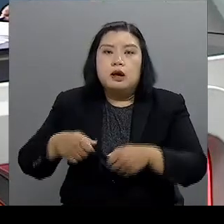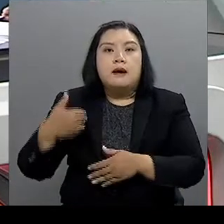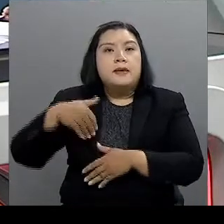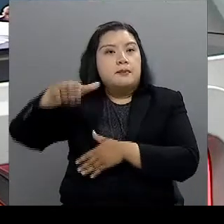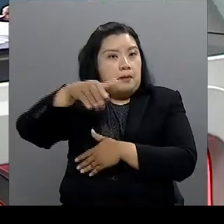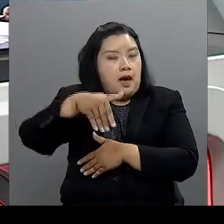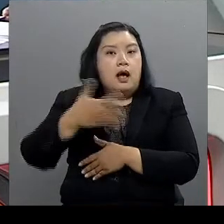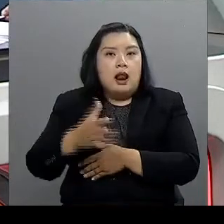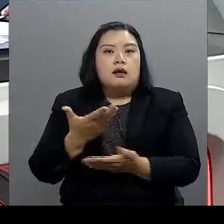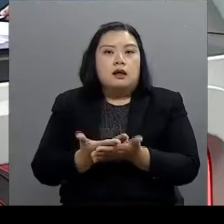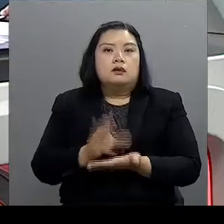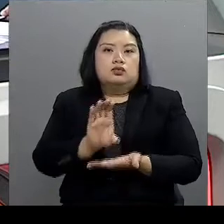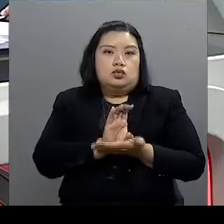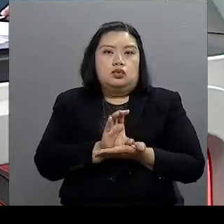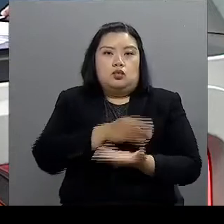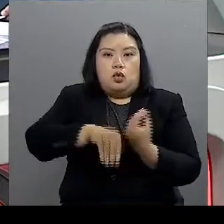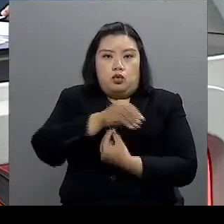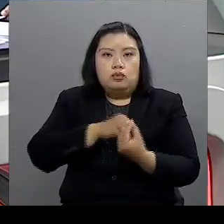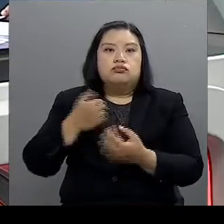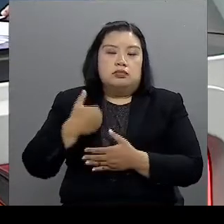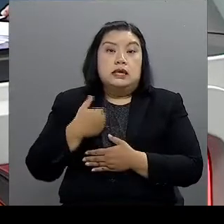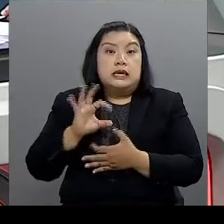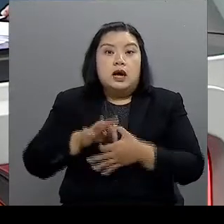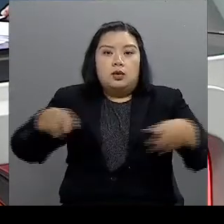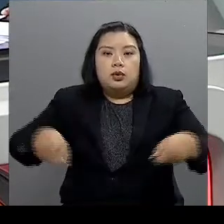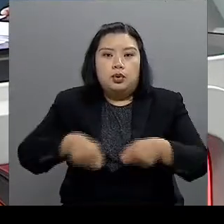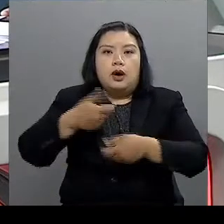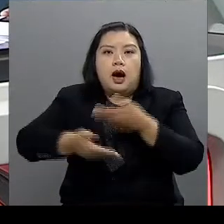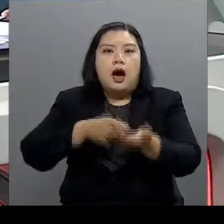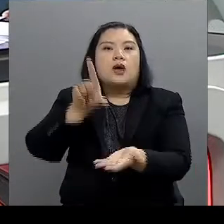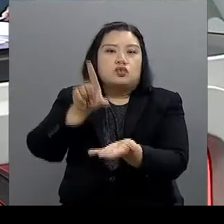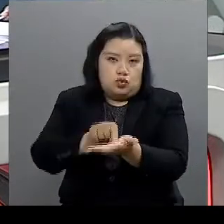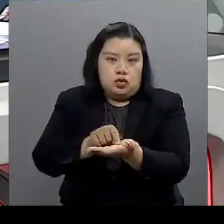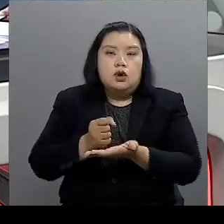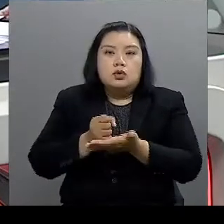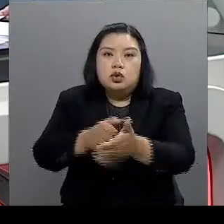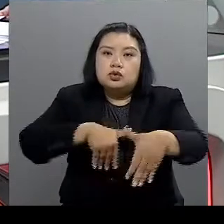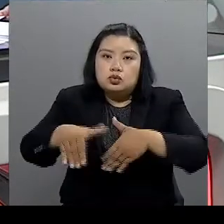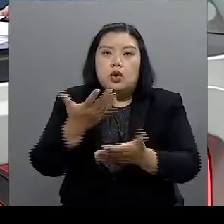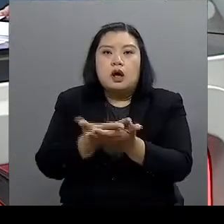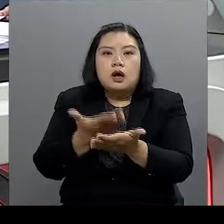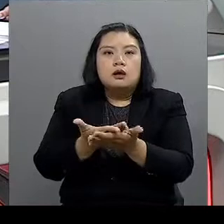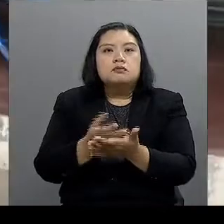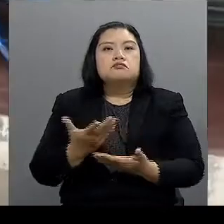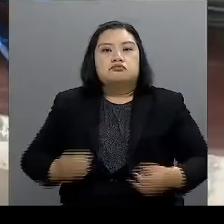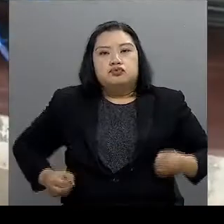นที่ได้รับการช่วยเหลือเพื่อปรุงอาหารขายในราคาถูกช่วยเหลือชาวบ้านในช่วงเศรษฐกิจตกต่ำได้อย่างยั่งยืนค่ะ